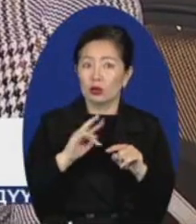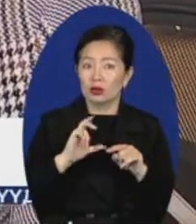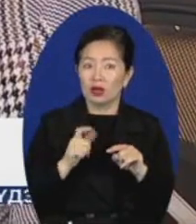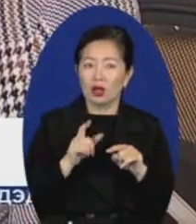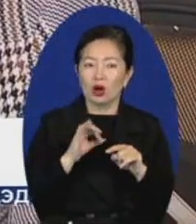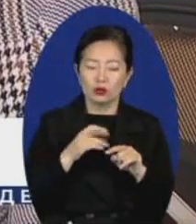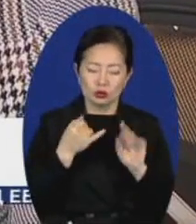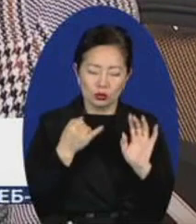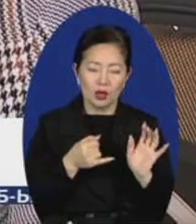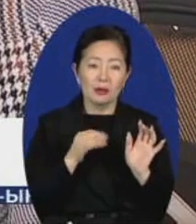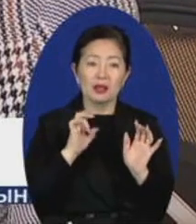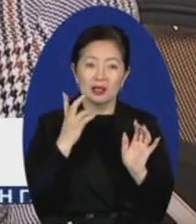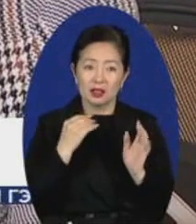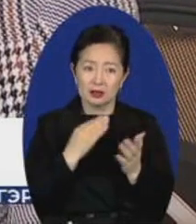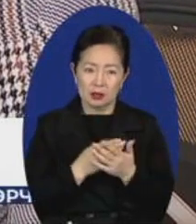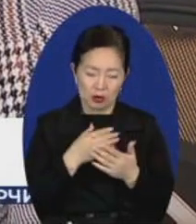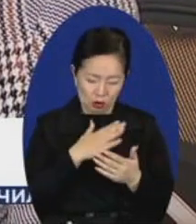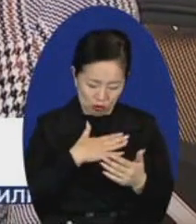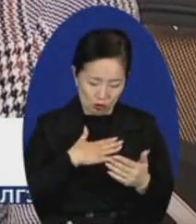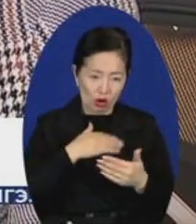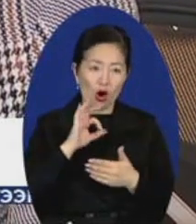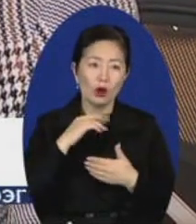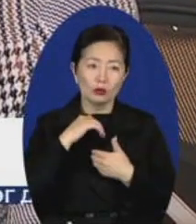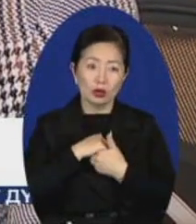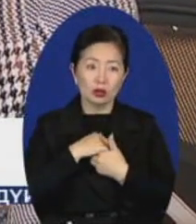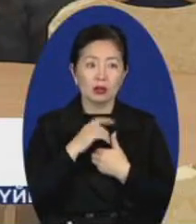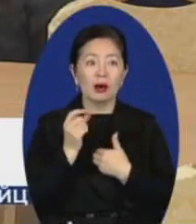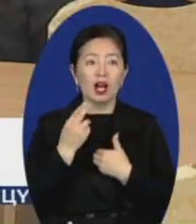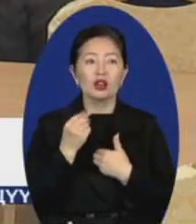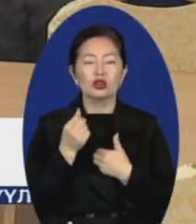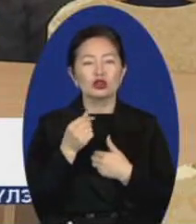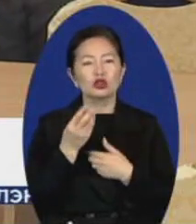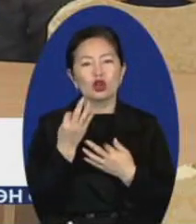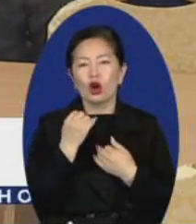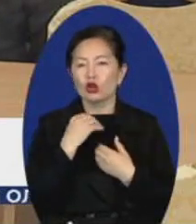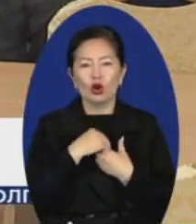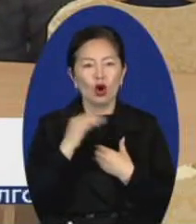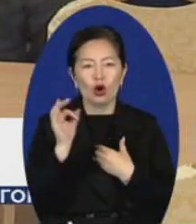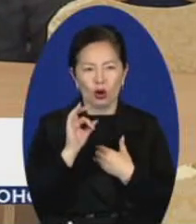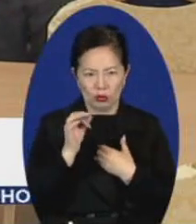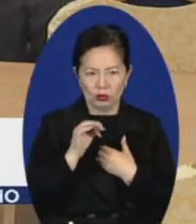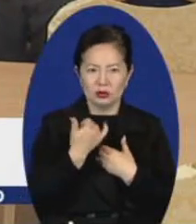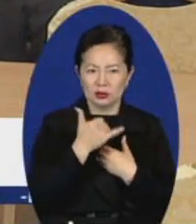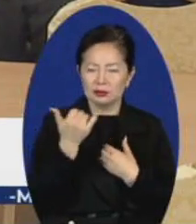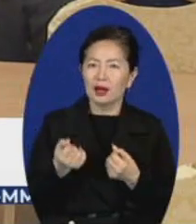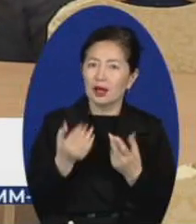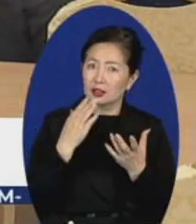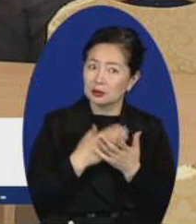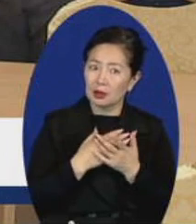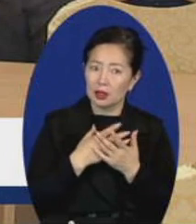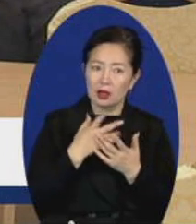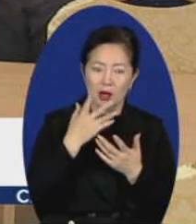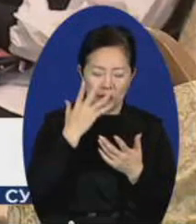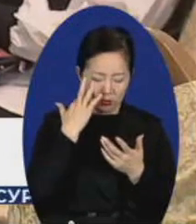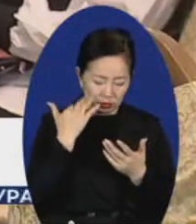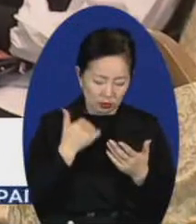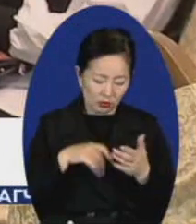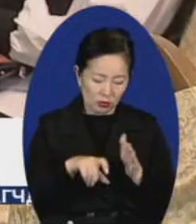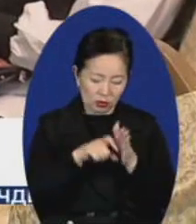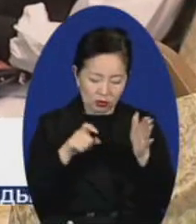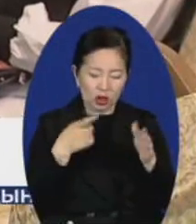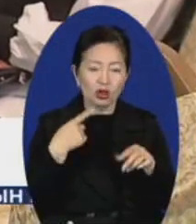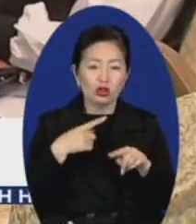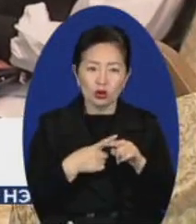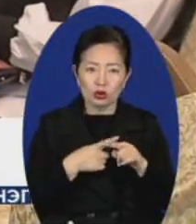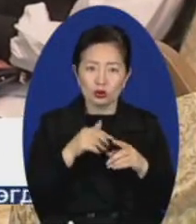нэгж байдаг. За, эдгээр байгууллагуудаас өөрийн өмчөд байгаа эд хөрөнгөө тооллогод хамруулаагүй тохиолдлууд гарч байна. За, тиймээс ойрын хугацаанд нөхөн бүртгүүлэх